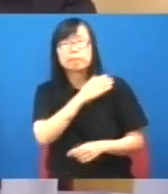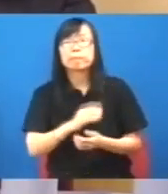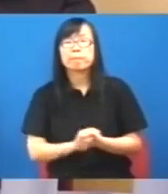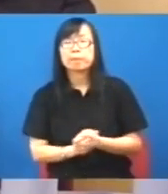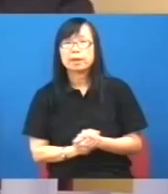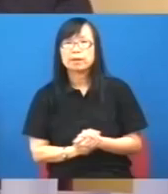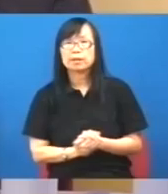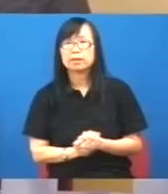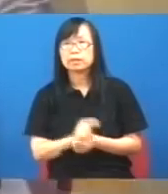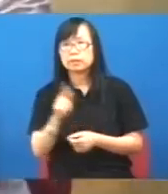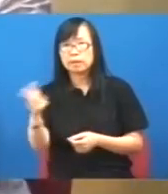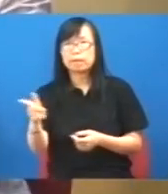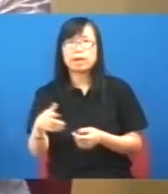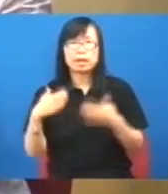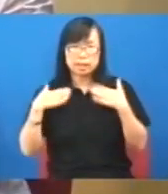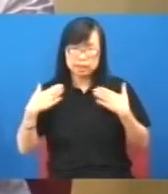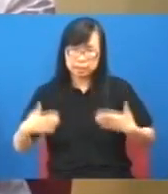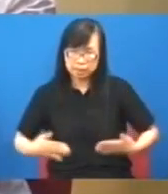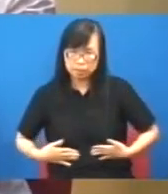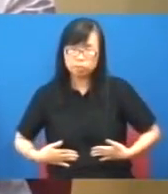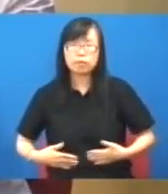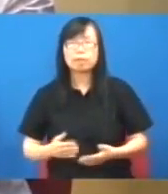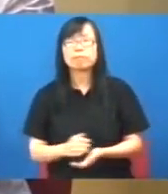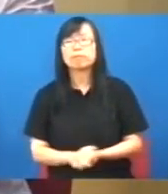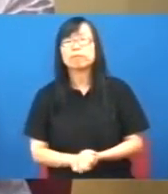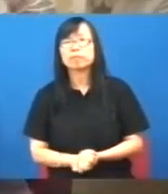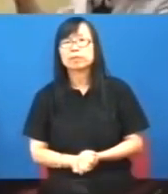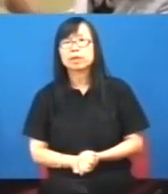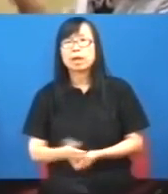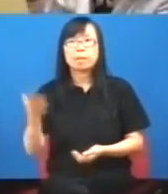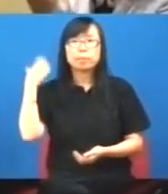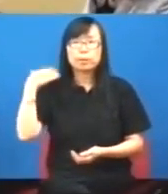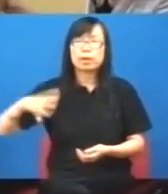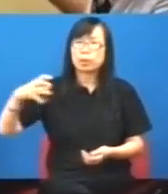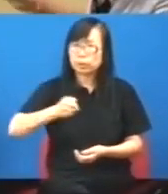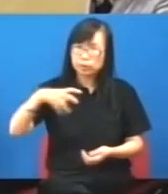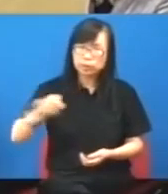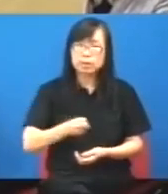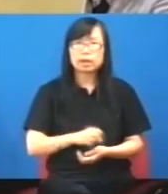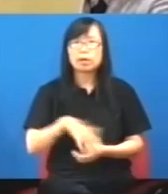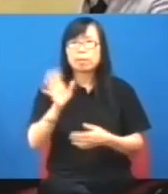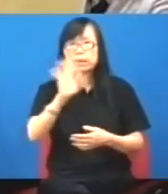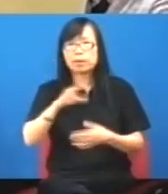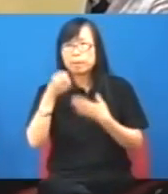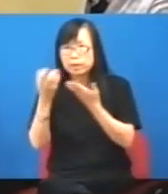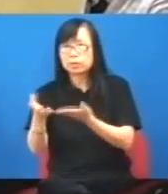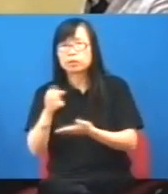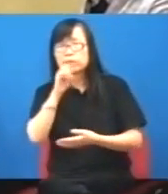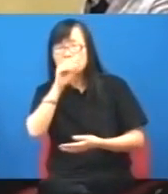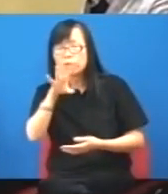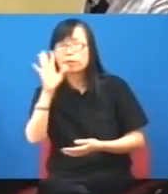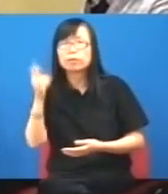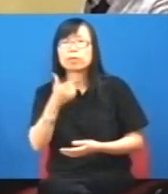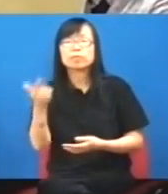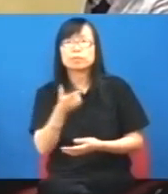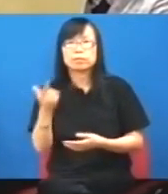大啦？ 其實個重點就係因為你嘅角色、你嘅身份、你嘅地位。係， 咁我哋 唔係你背後嘅權力。 我哋唔係話講完之後唔俾佢講啊，佢講多啲啫嘛，佢係咪？ 係咯，